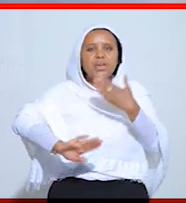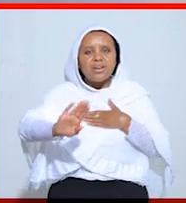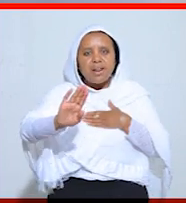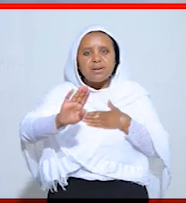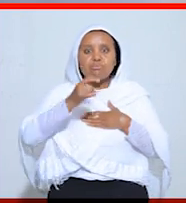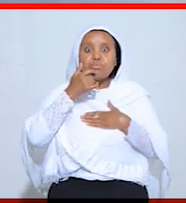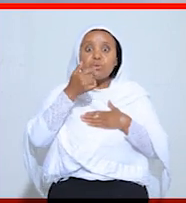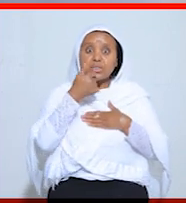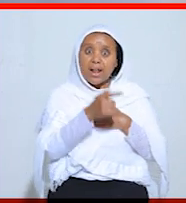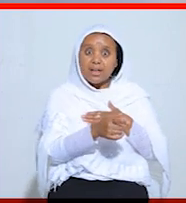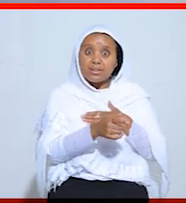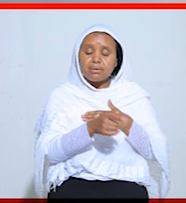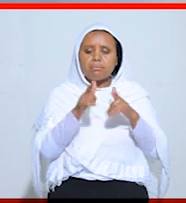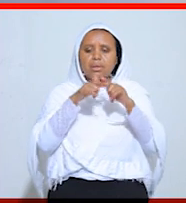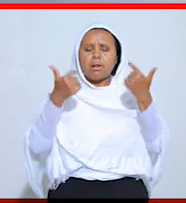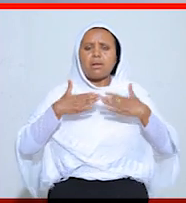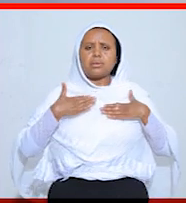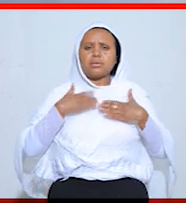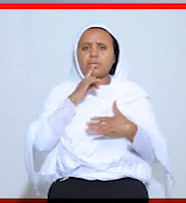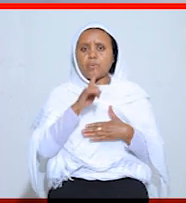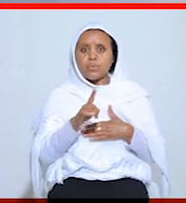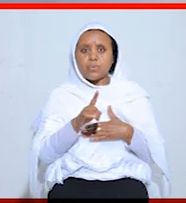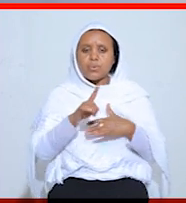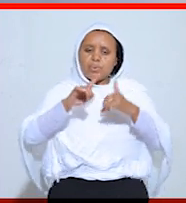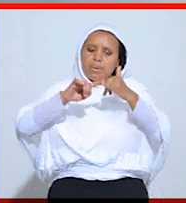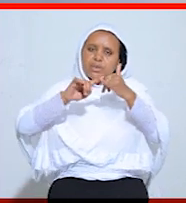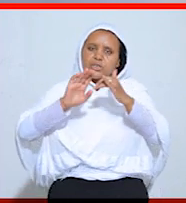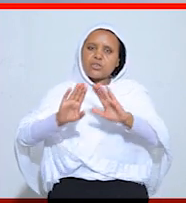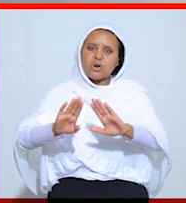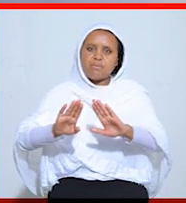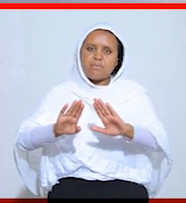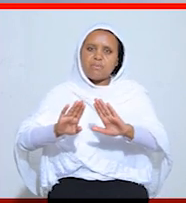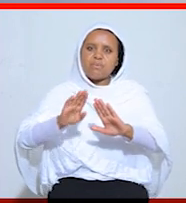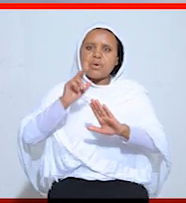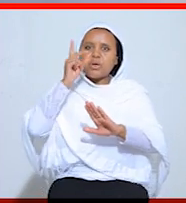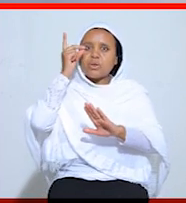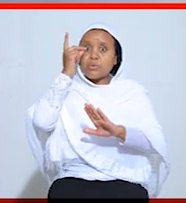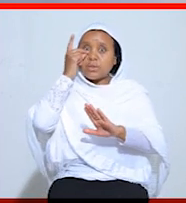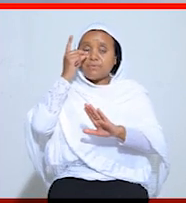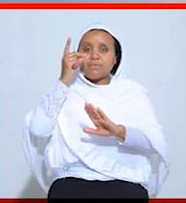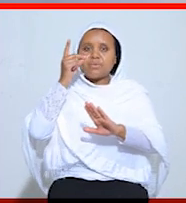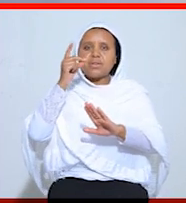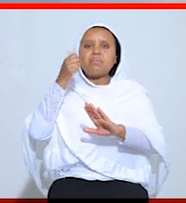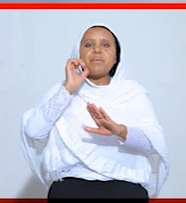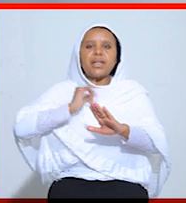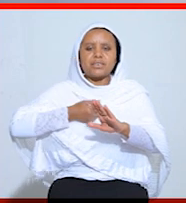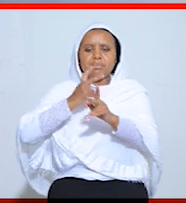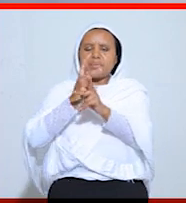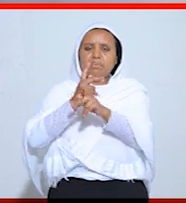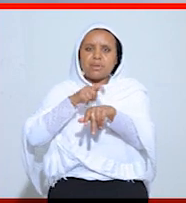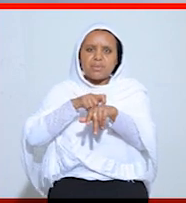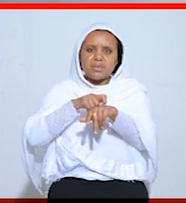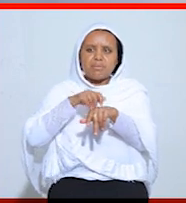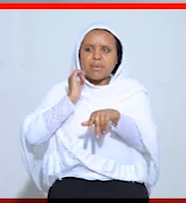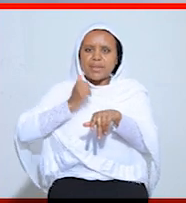ከአንቺ ወለዳል ብሎ ሲናገር በታላቅ ደስታ ነው። በመጨረሻም ዮሴፍ እመቤታችንን በሚጠብቅበት